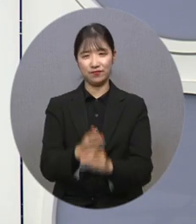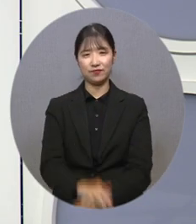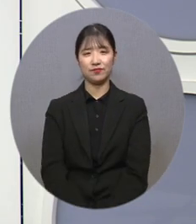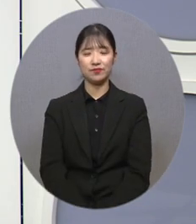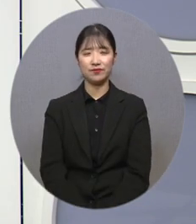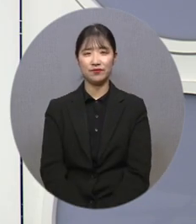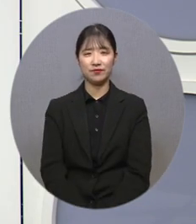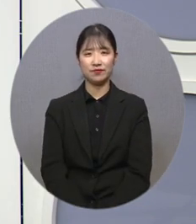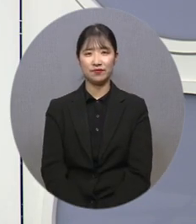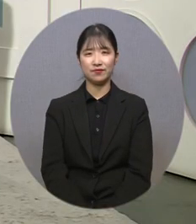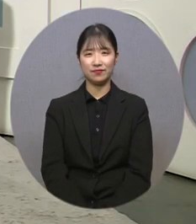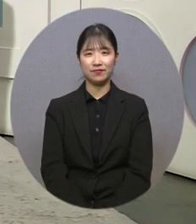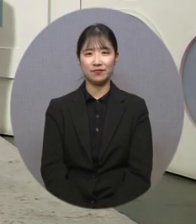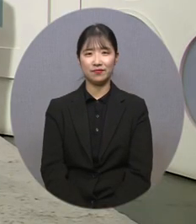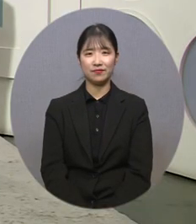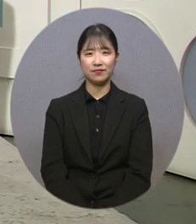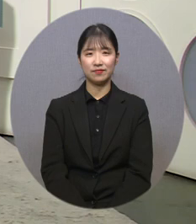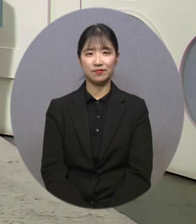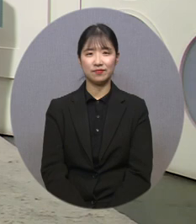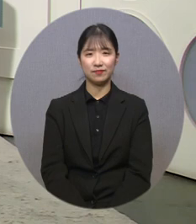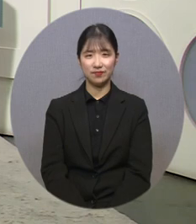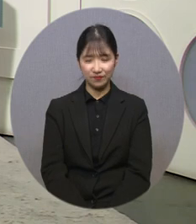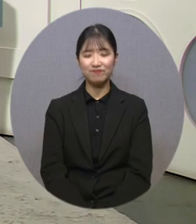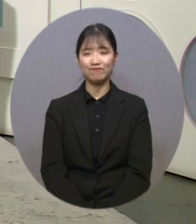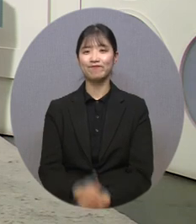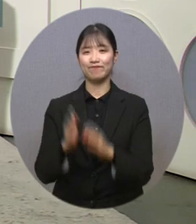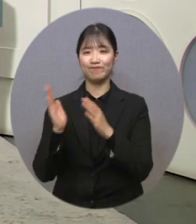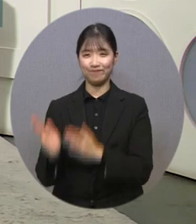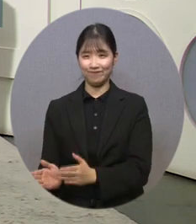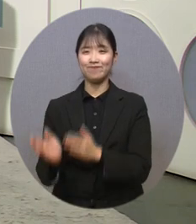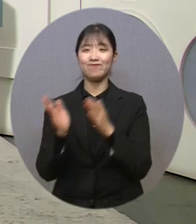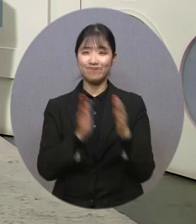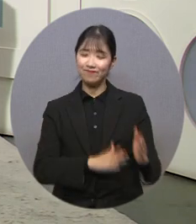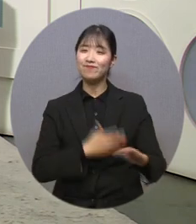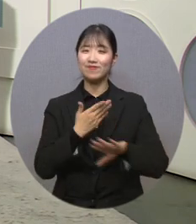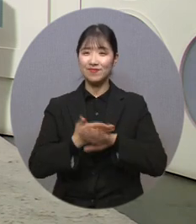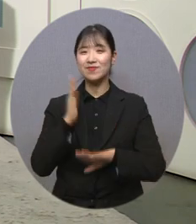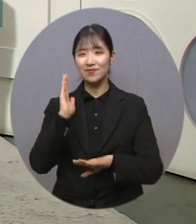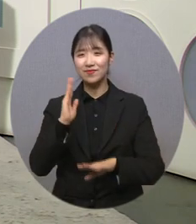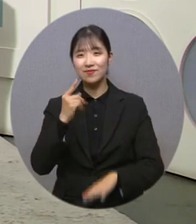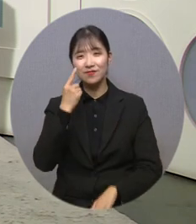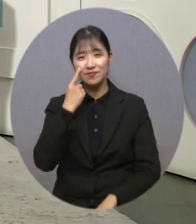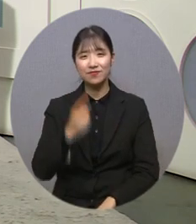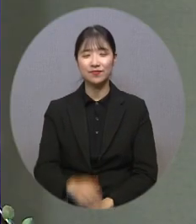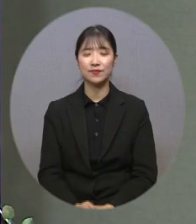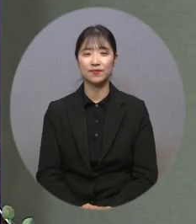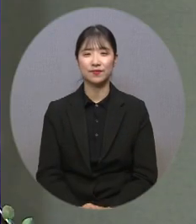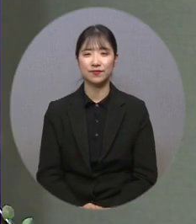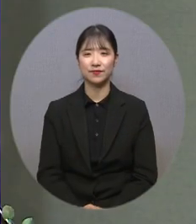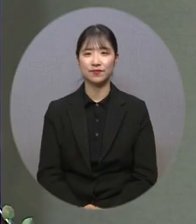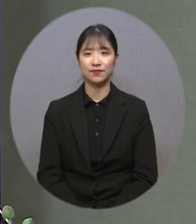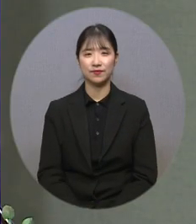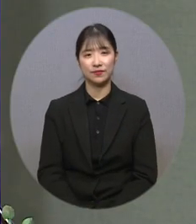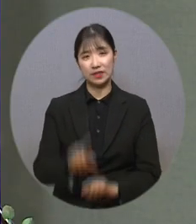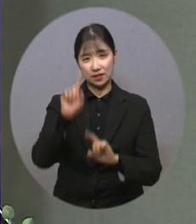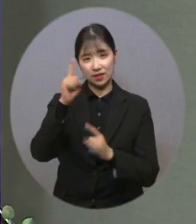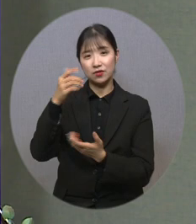가르치고 있습니다. 네. 여기서 잠깐 저 화제를 바꿔보겠습니다. 네, 네.